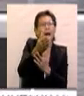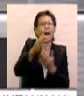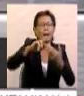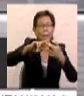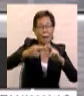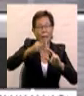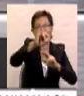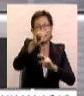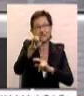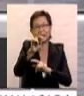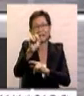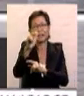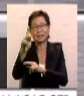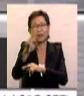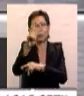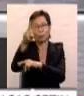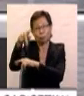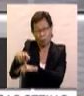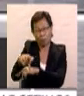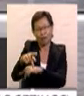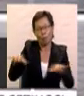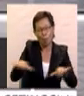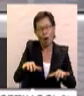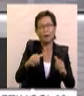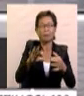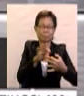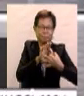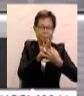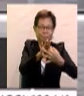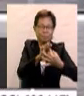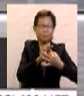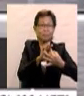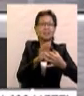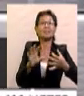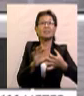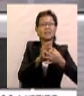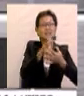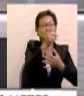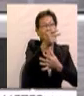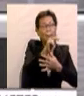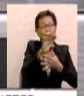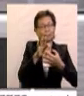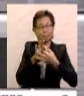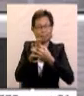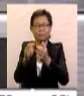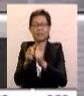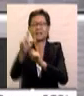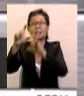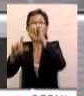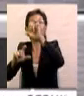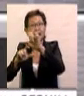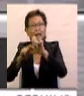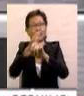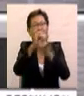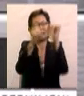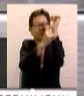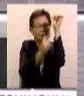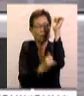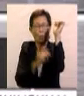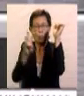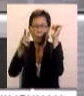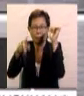Janati at wilayah Persekutuan ini dilaksanakan dengan kerjasama Dewan Bandaraya Kuala Lumpur DBKL dan Yayasan